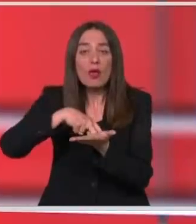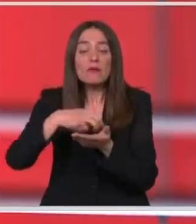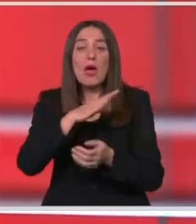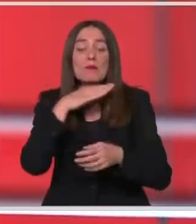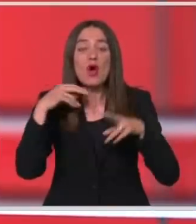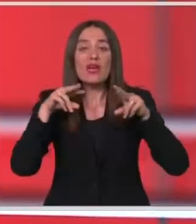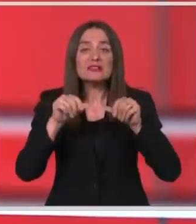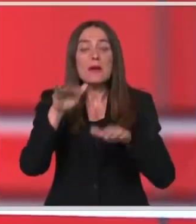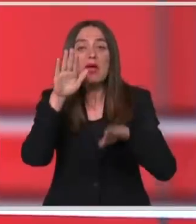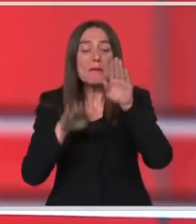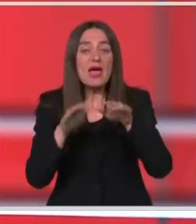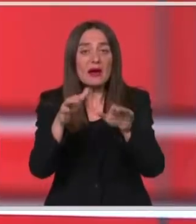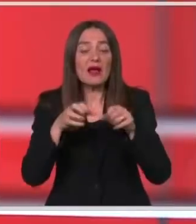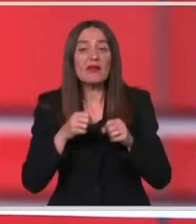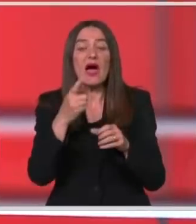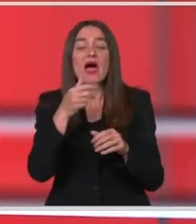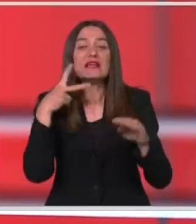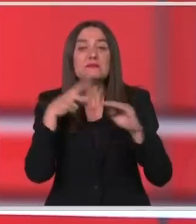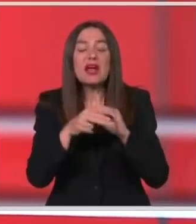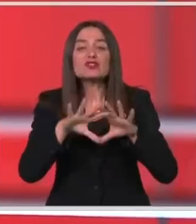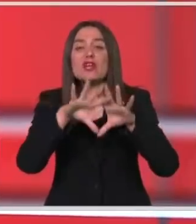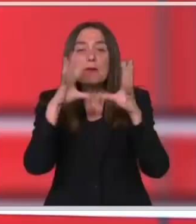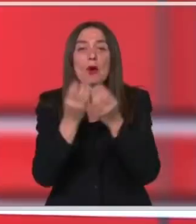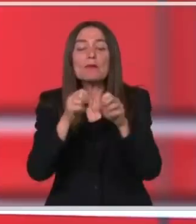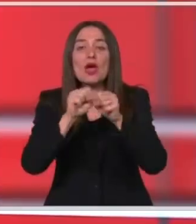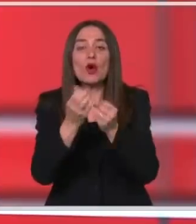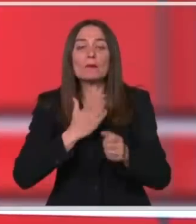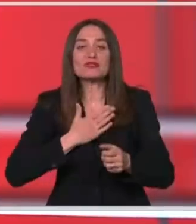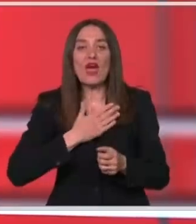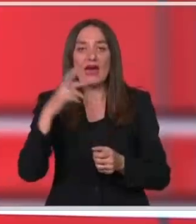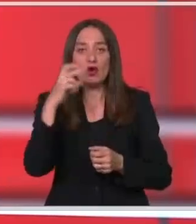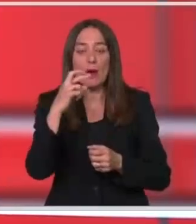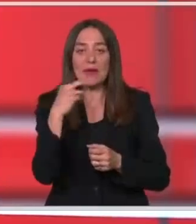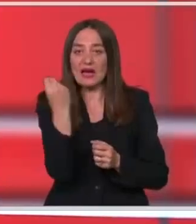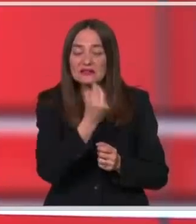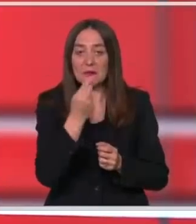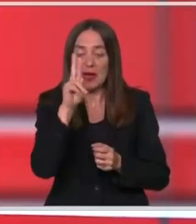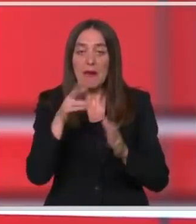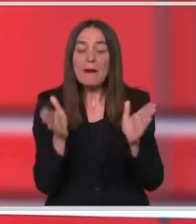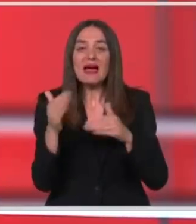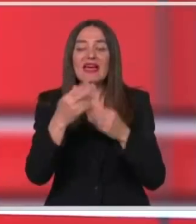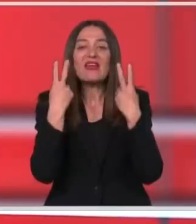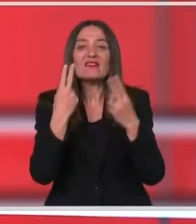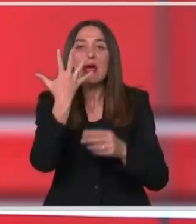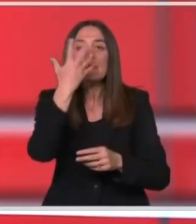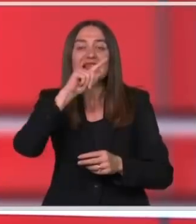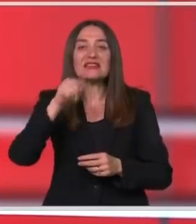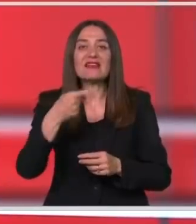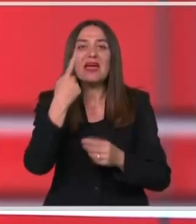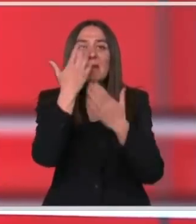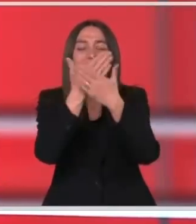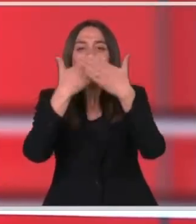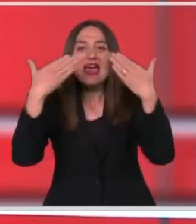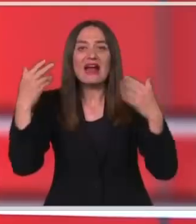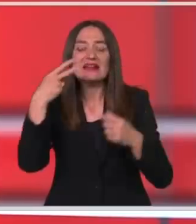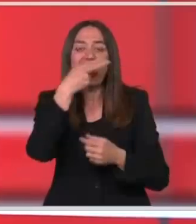posegle su za merama kako bi sprečile potpuni kolaps svojih ekonomija. Srbija ima paket vredan 5,1